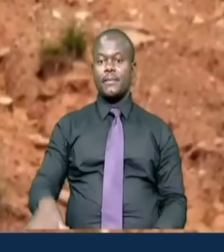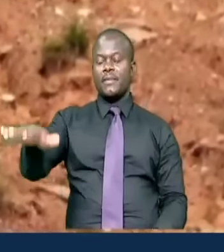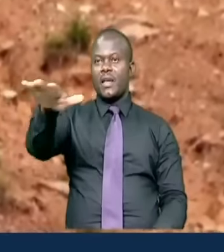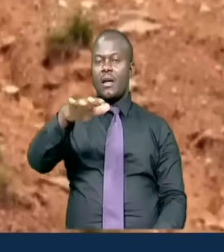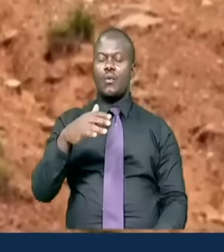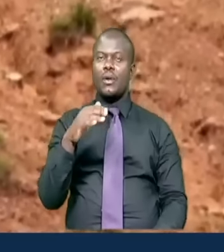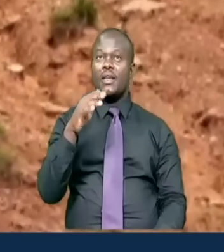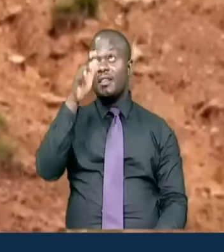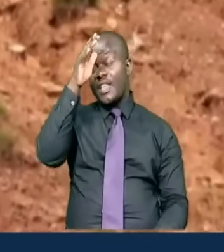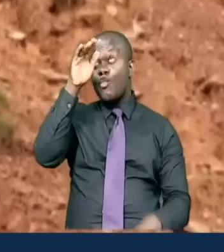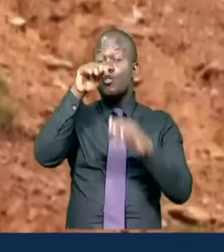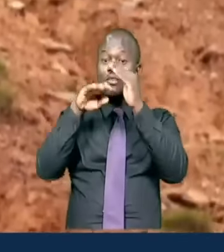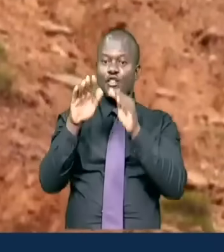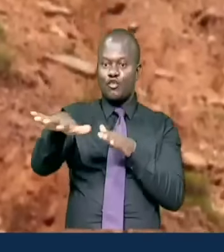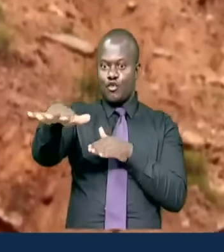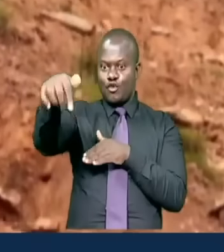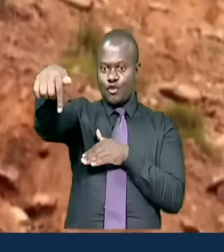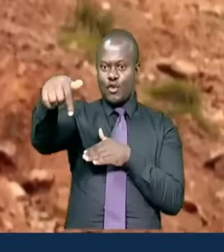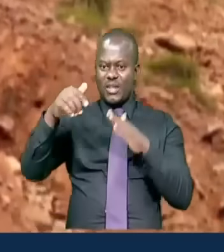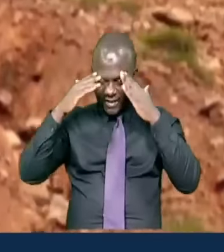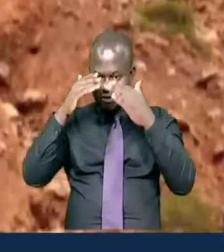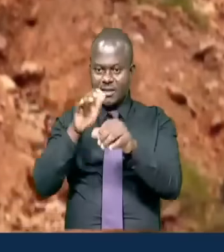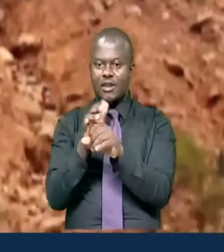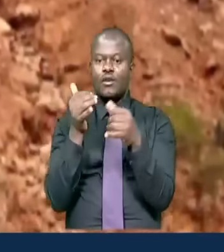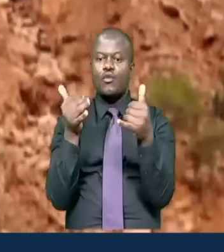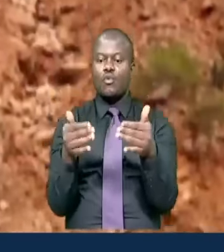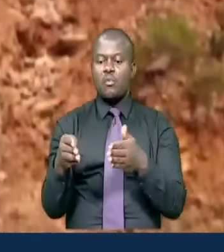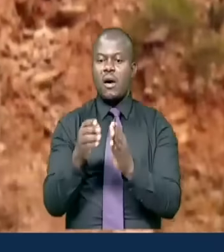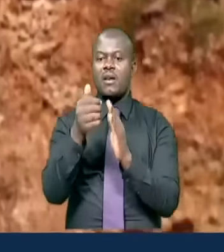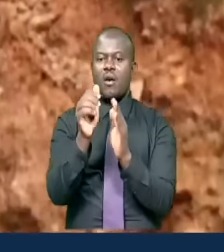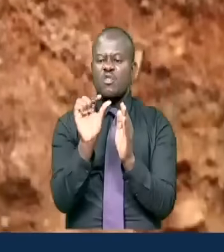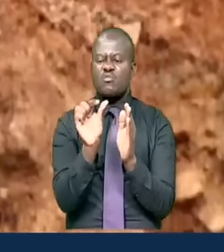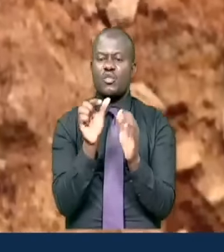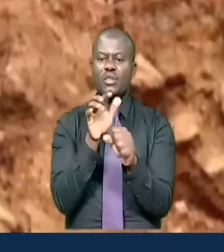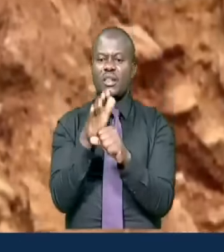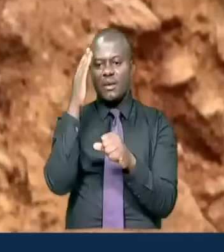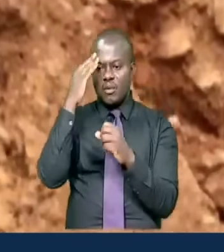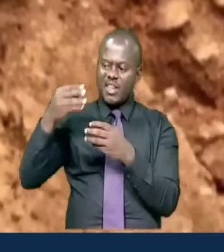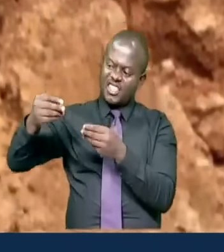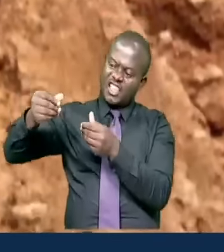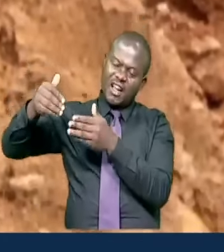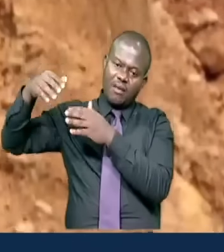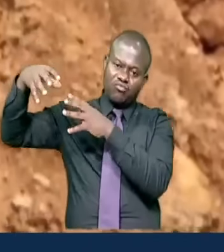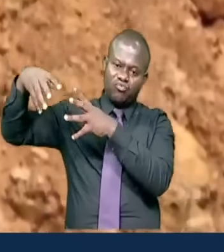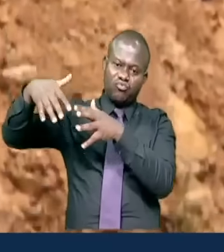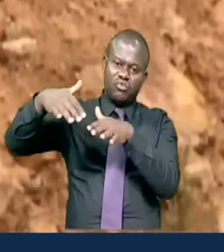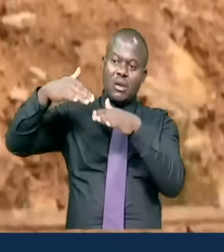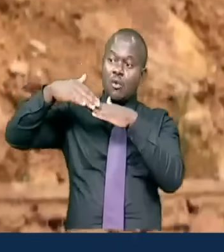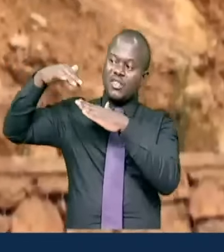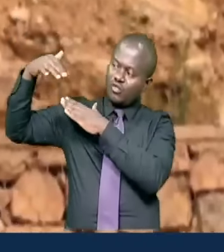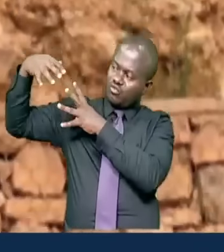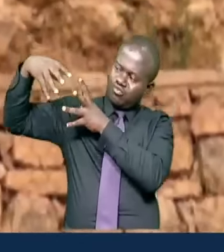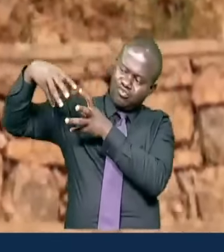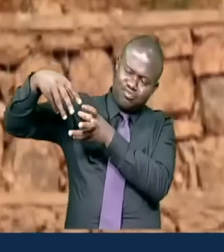mu ijuru ni hamwe mu hakunze kwibasirwa cyane, ndetse n'ubu muhanda waho wabaye muto yakubera itaka rikonkoboka mu misozi hakikije